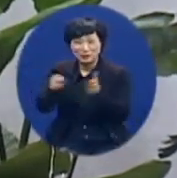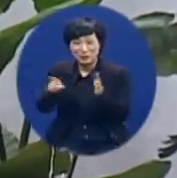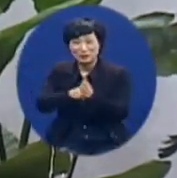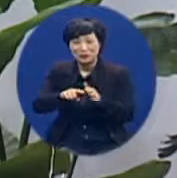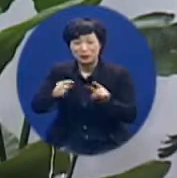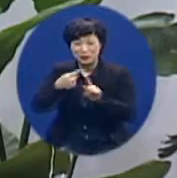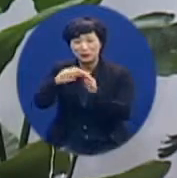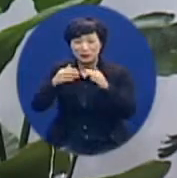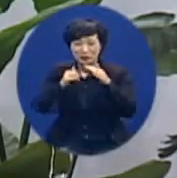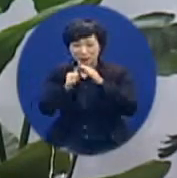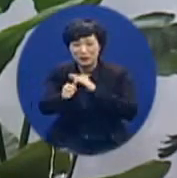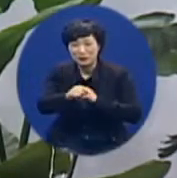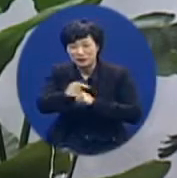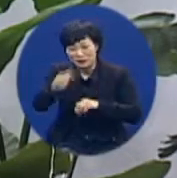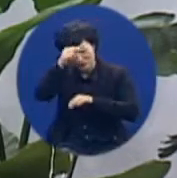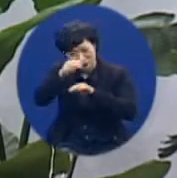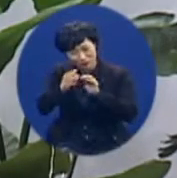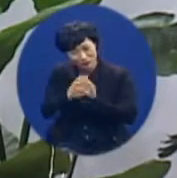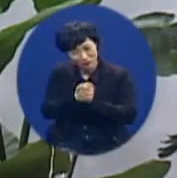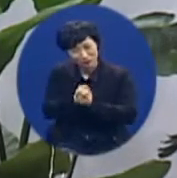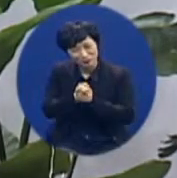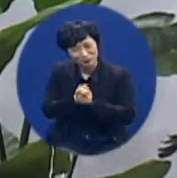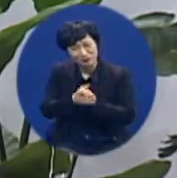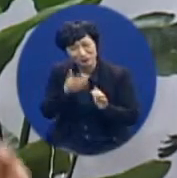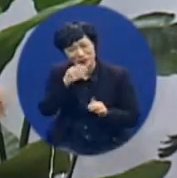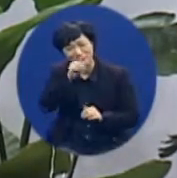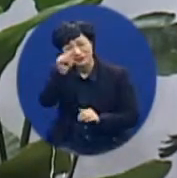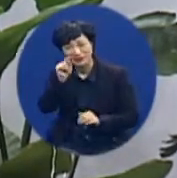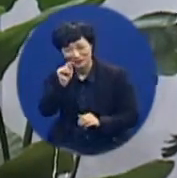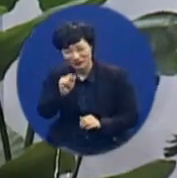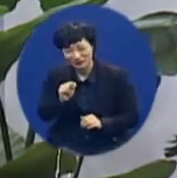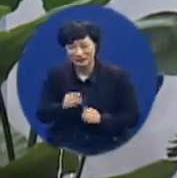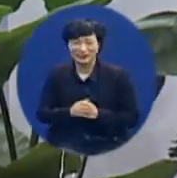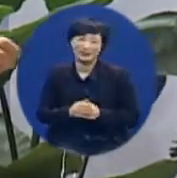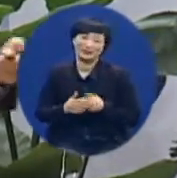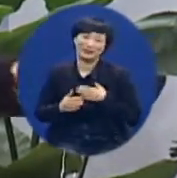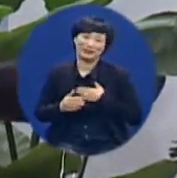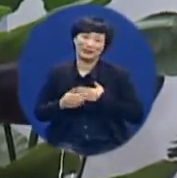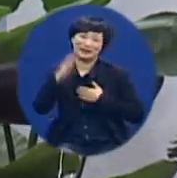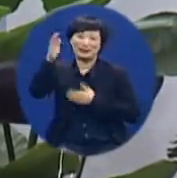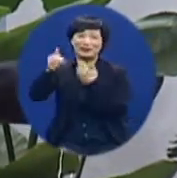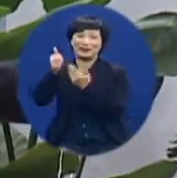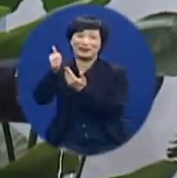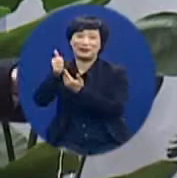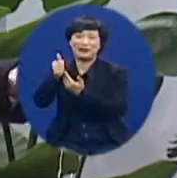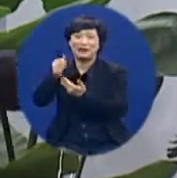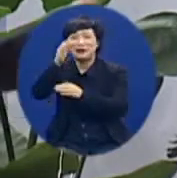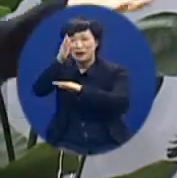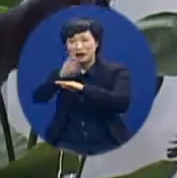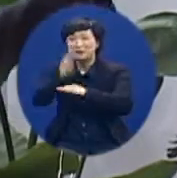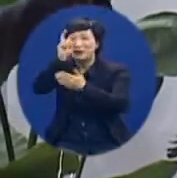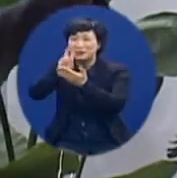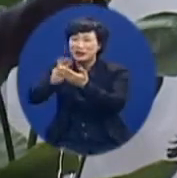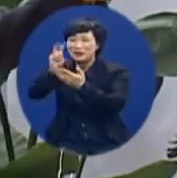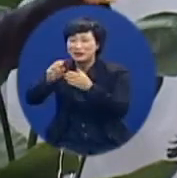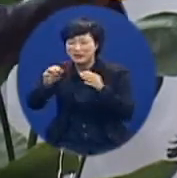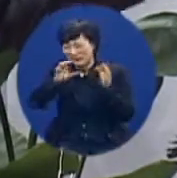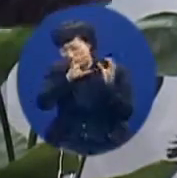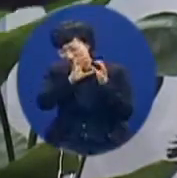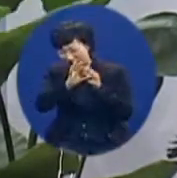기도하게 되나 그래서 하나님 앞에 감사의 찬양을 밤열두시